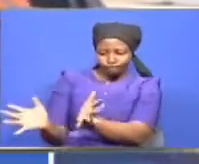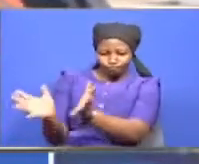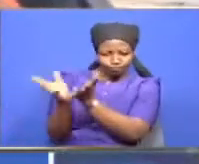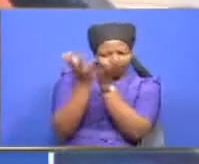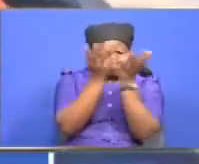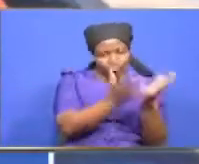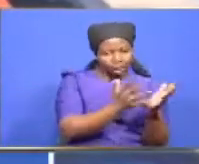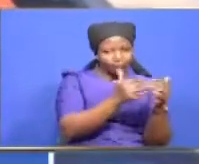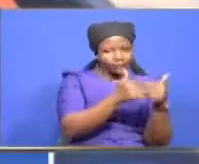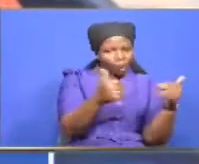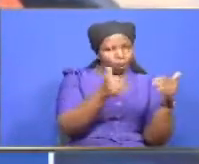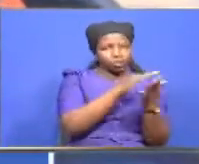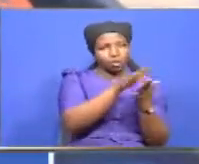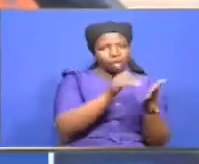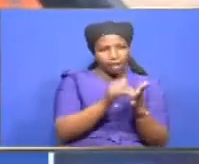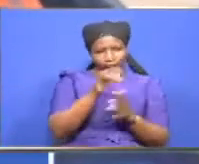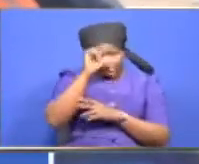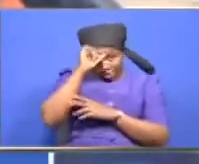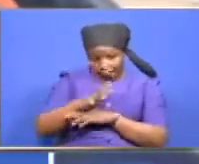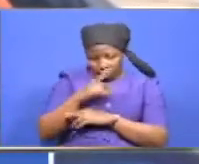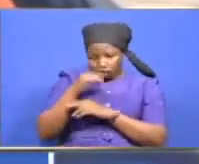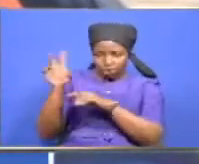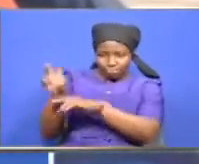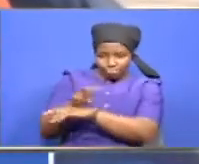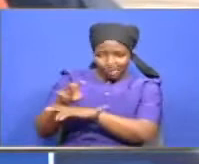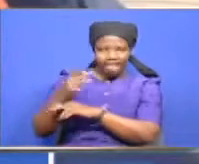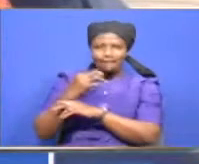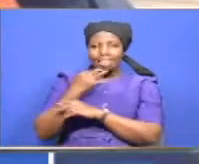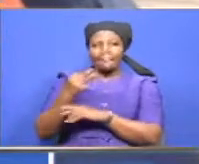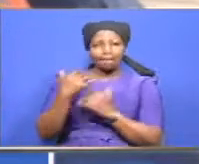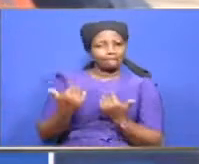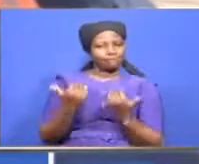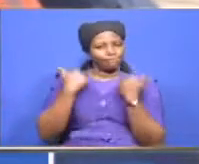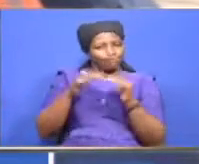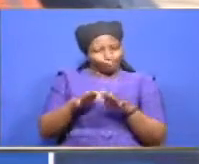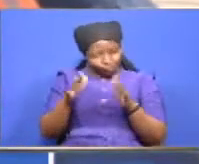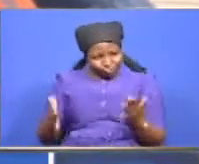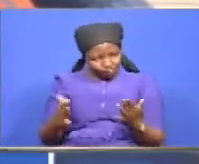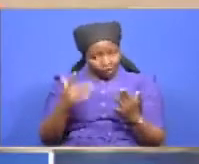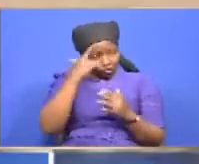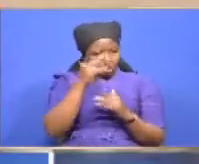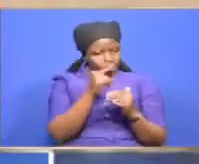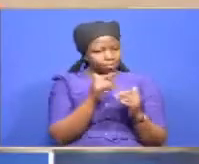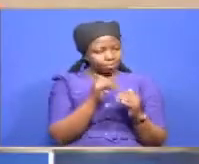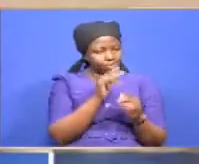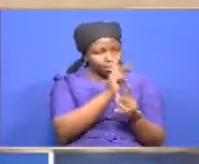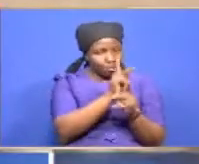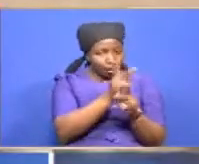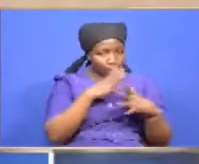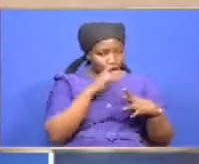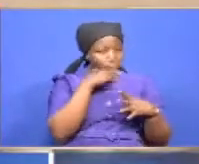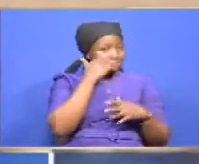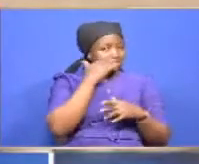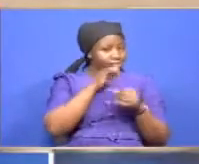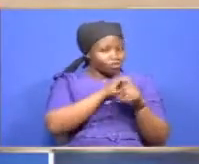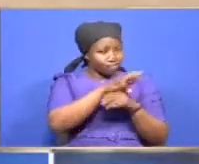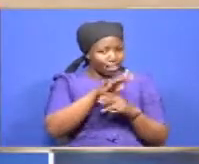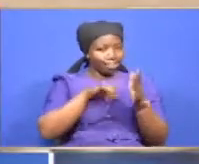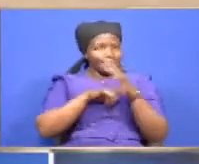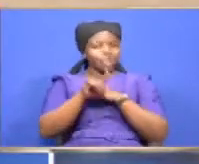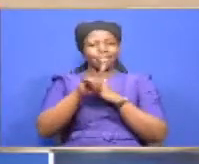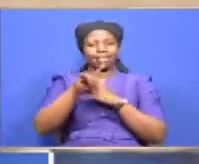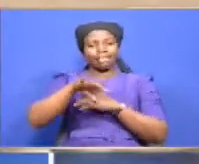aliyekagua ujenzi wa wadi ya vitanda 300 ya kuwatenga watu walioambukizwa virusi hivyo katika hospitali ya kaunti ndogo ya